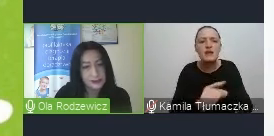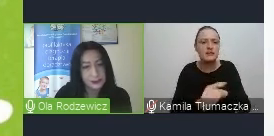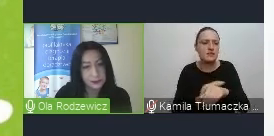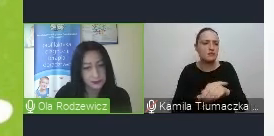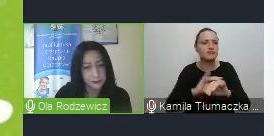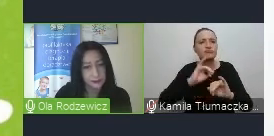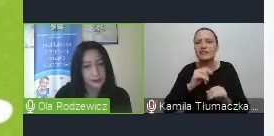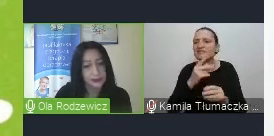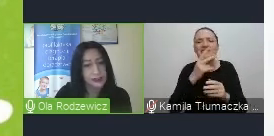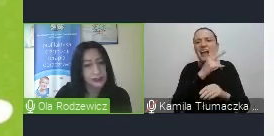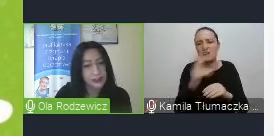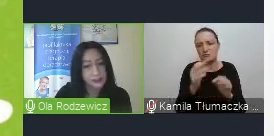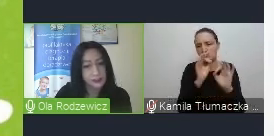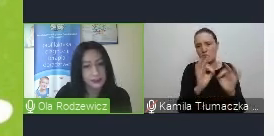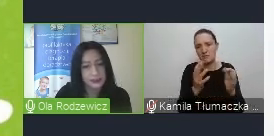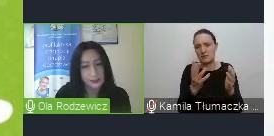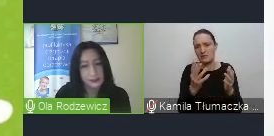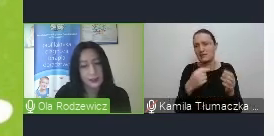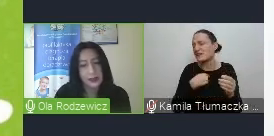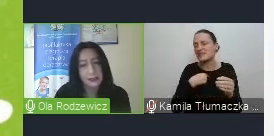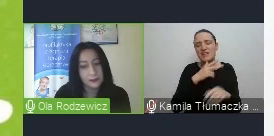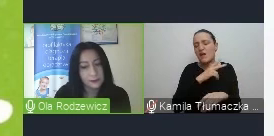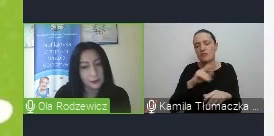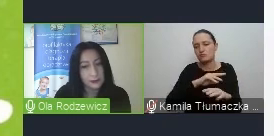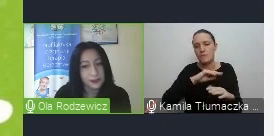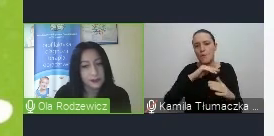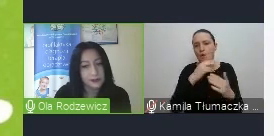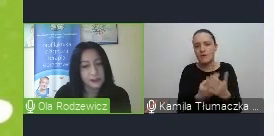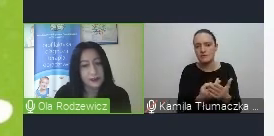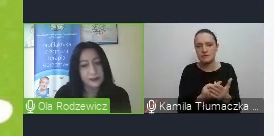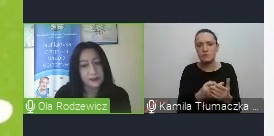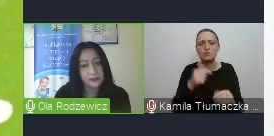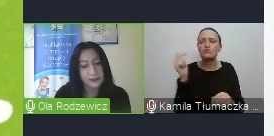każdy materiał jest dobry i ja nie każdy polecam, a na pewno